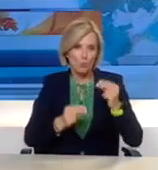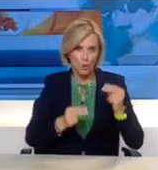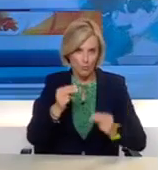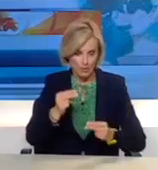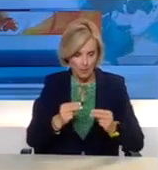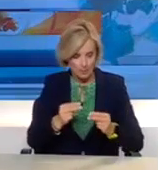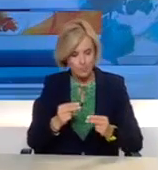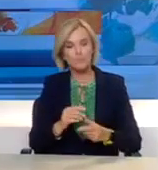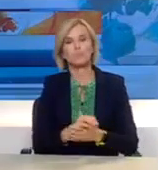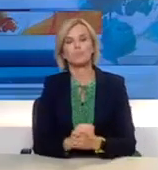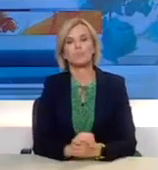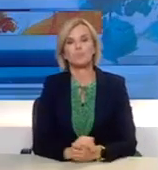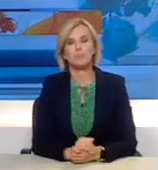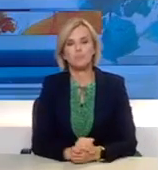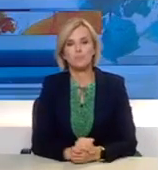ακοής